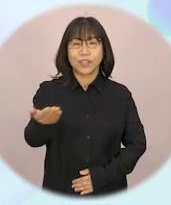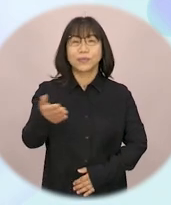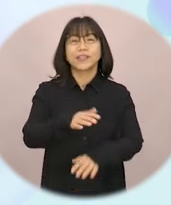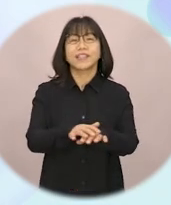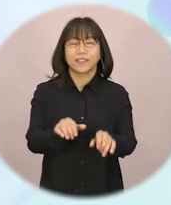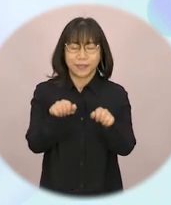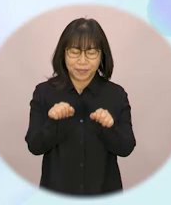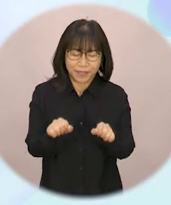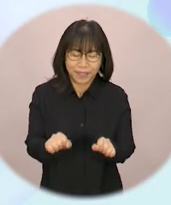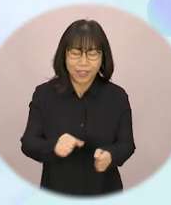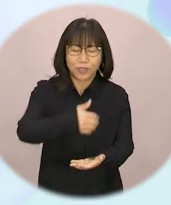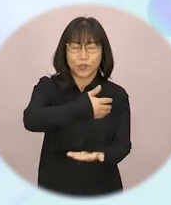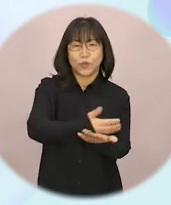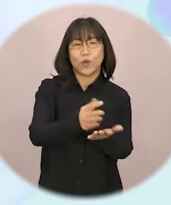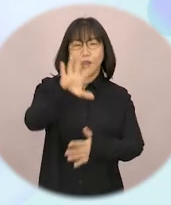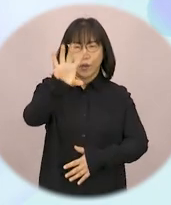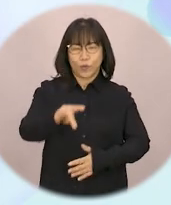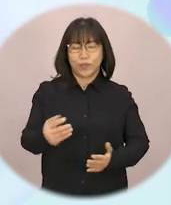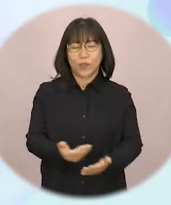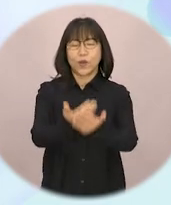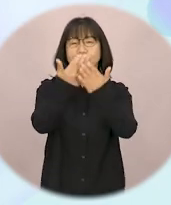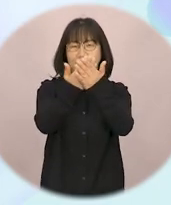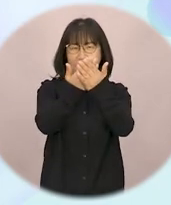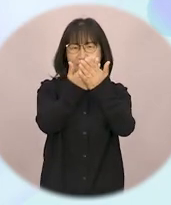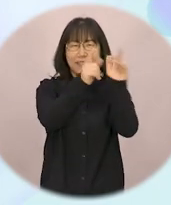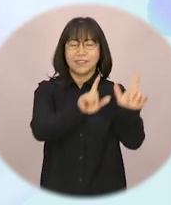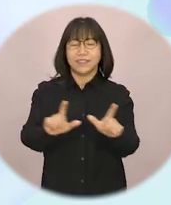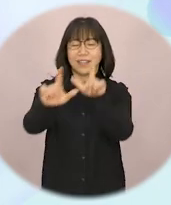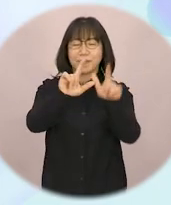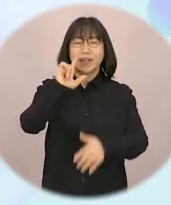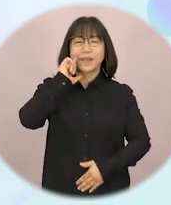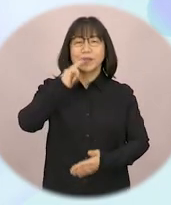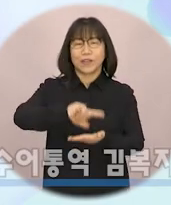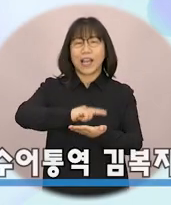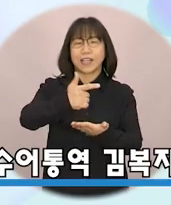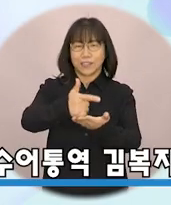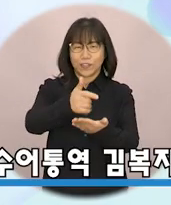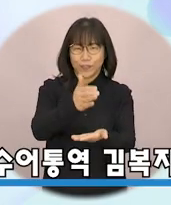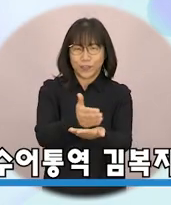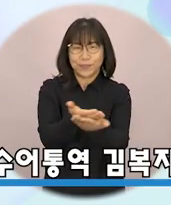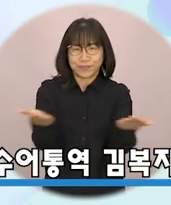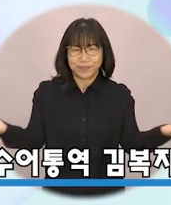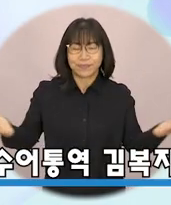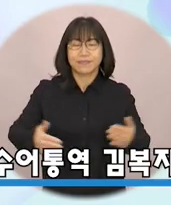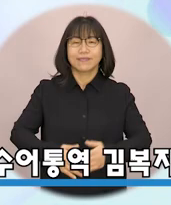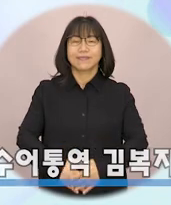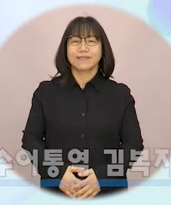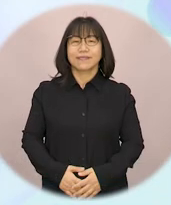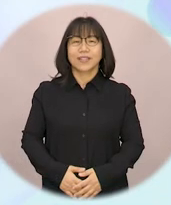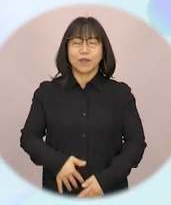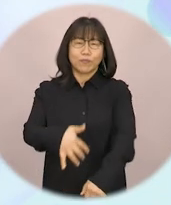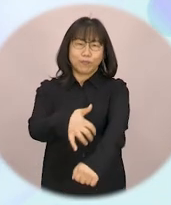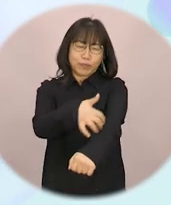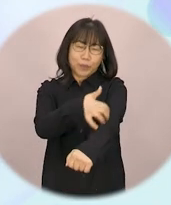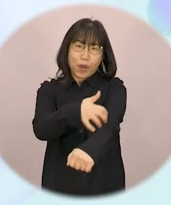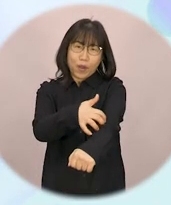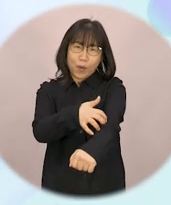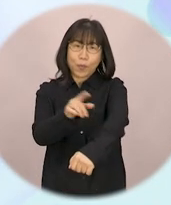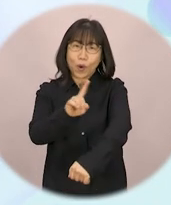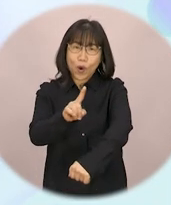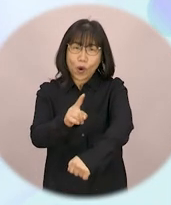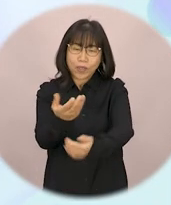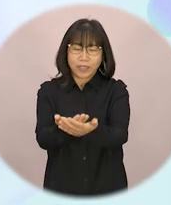구민 여러분 안녕하십니까 조화로운 성장 삶이 아름다운 강서 아이언 써 tv 김민 줍니다 불편한 점을 개선할